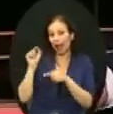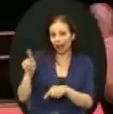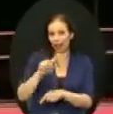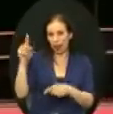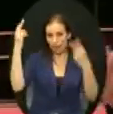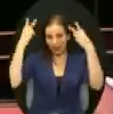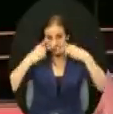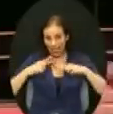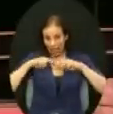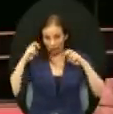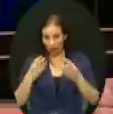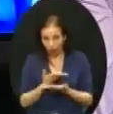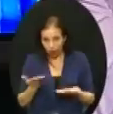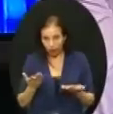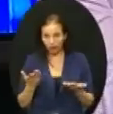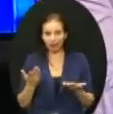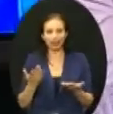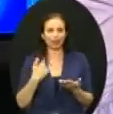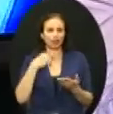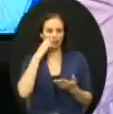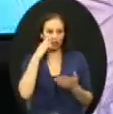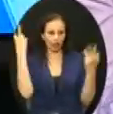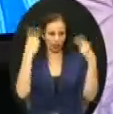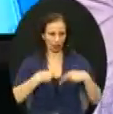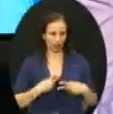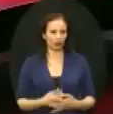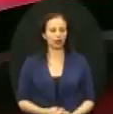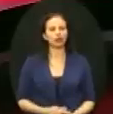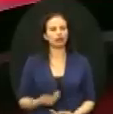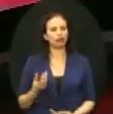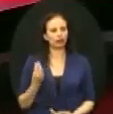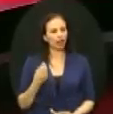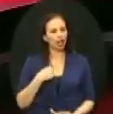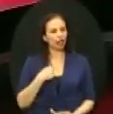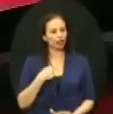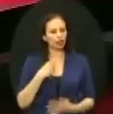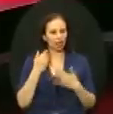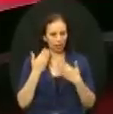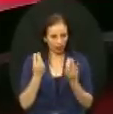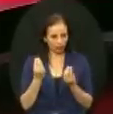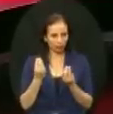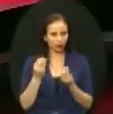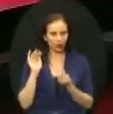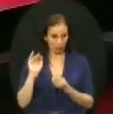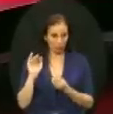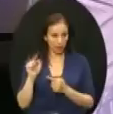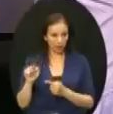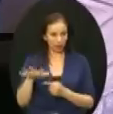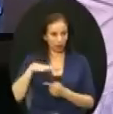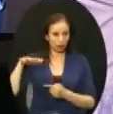איך לפרשן לך את זה. אני חושב שאת מספיק אינטליגנטית כדי להבין, אבל בסדר. אתם פניתם